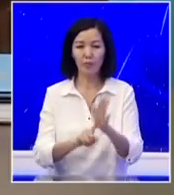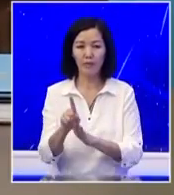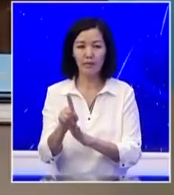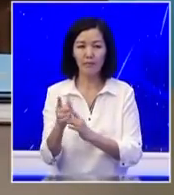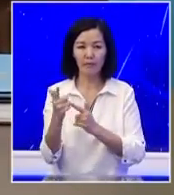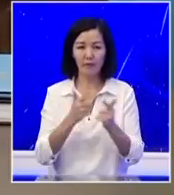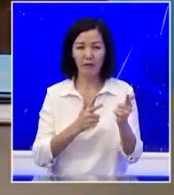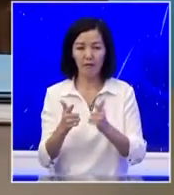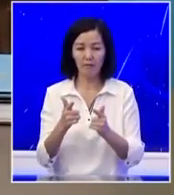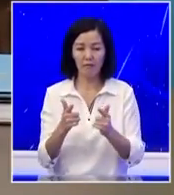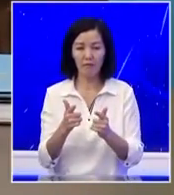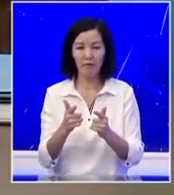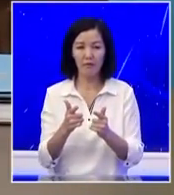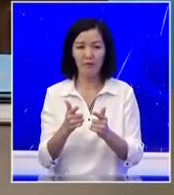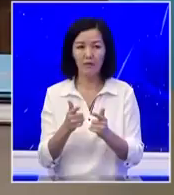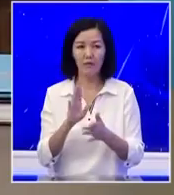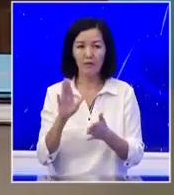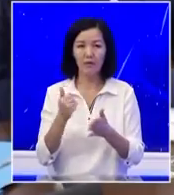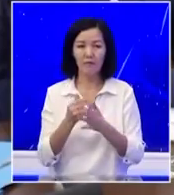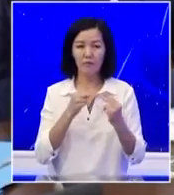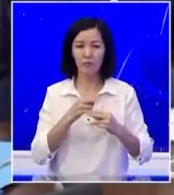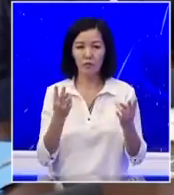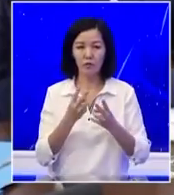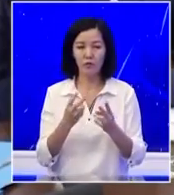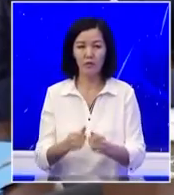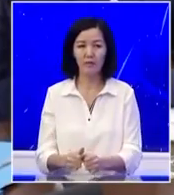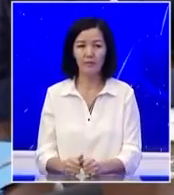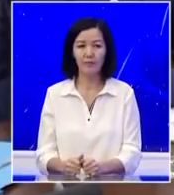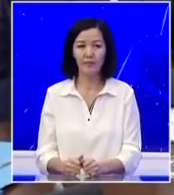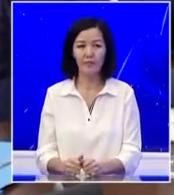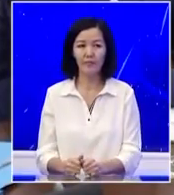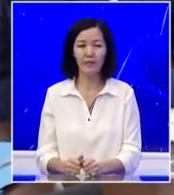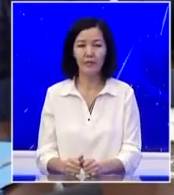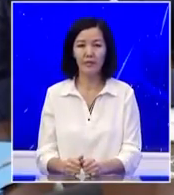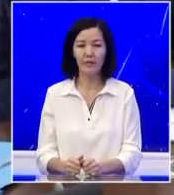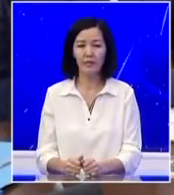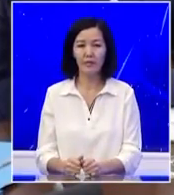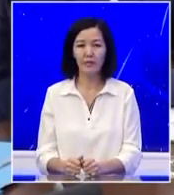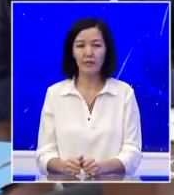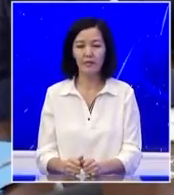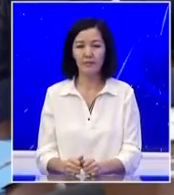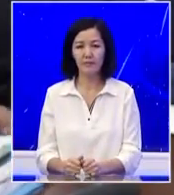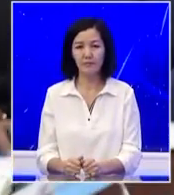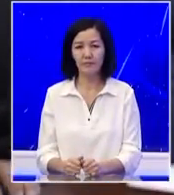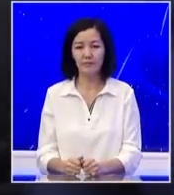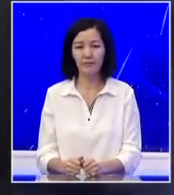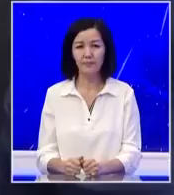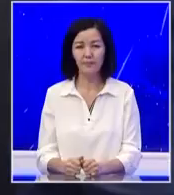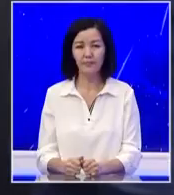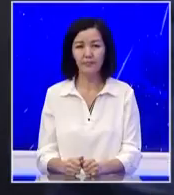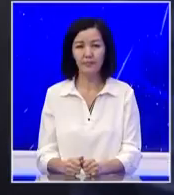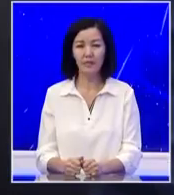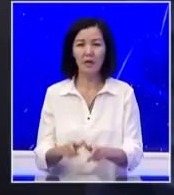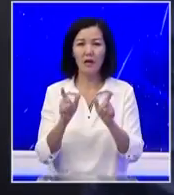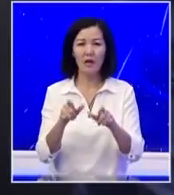И самое главное, чтобы он работал. Рынки, базары, вот у нас вот это больше смущает. Они.